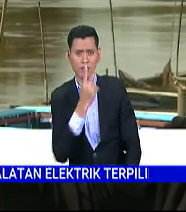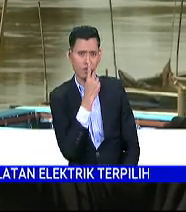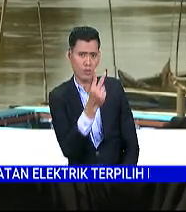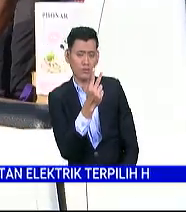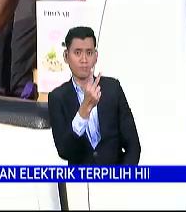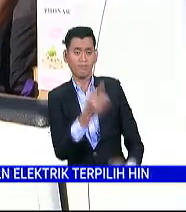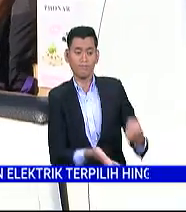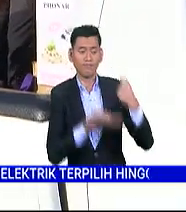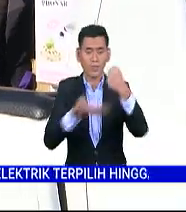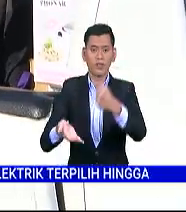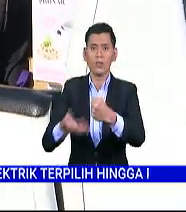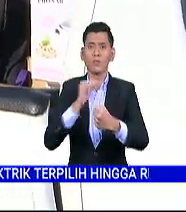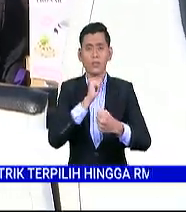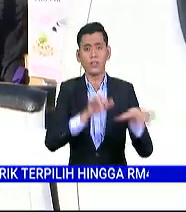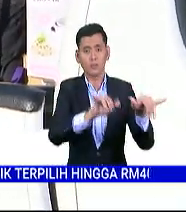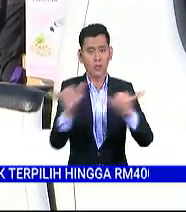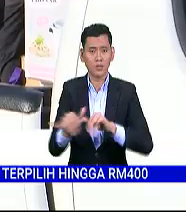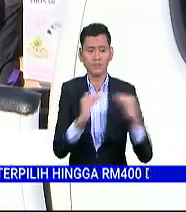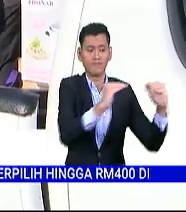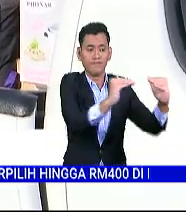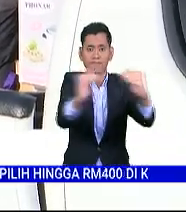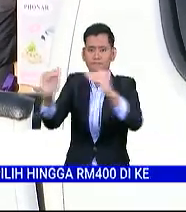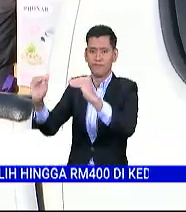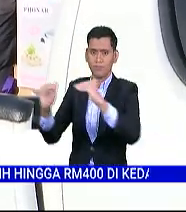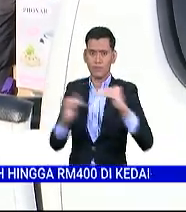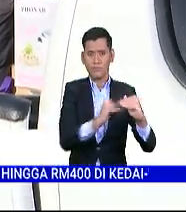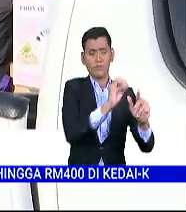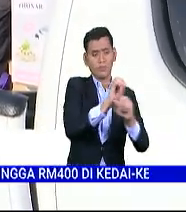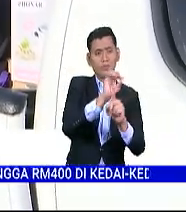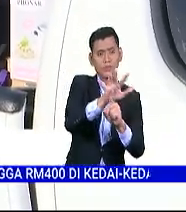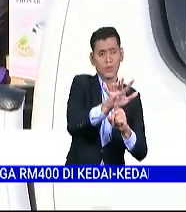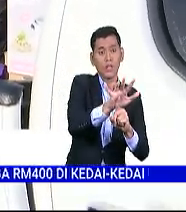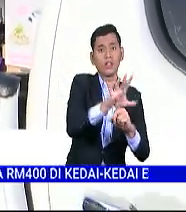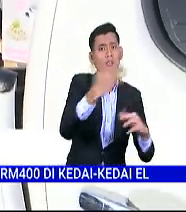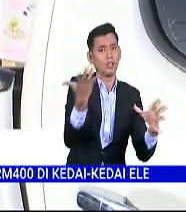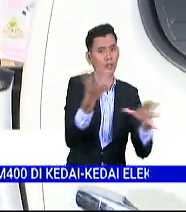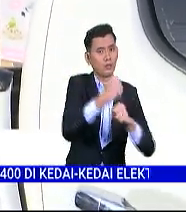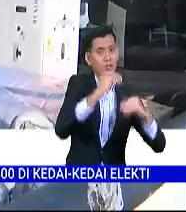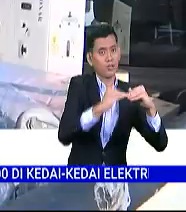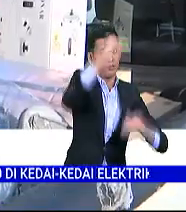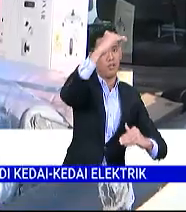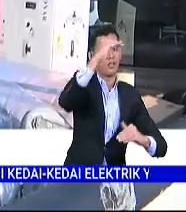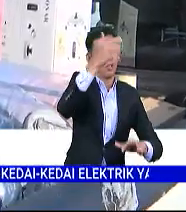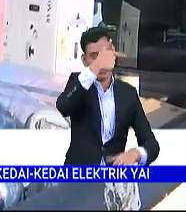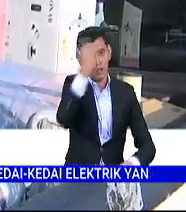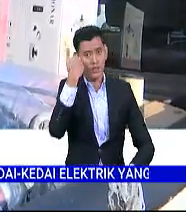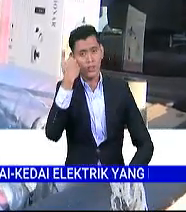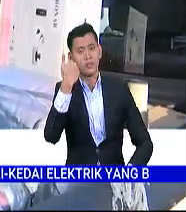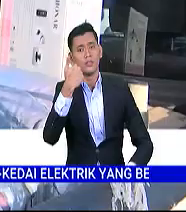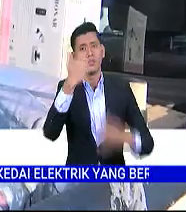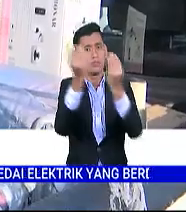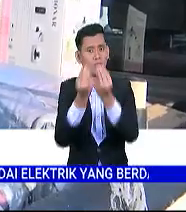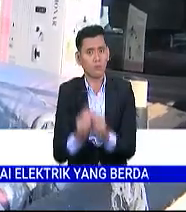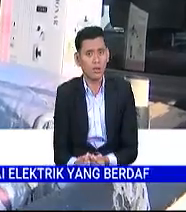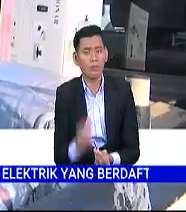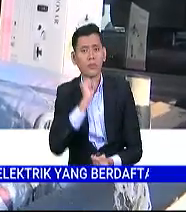saluran ini bukan sama rata tetapi adil. Adil maksudnya yang lebih terkesan mendapat lebih. kerana jenis bantuan ini tak bilangannya tak